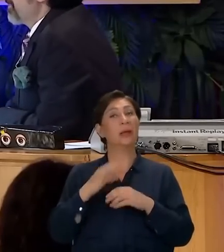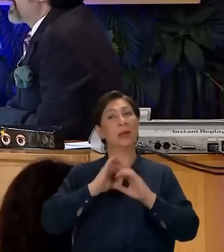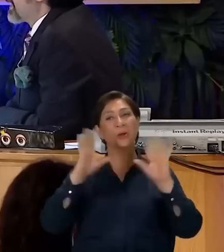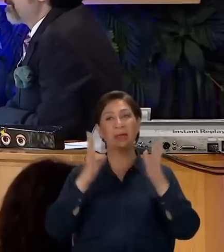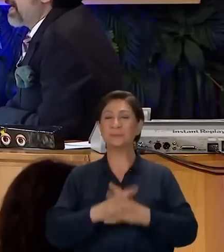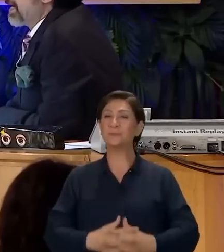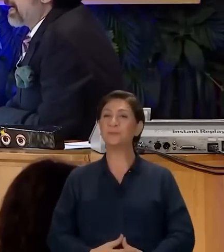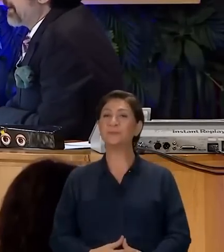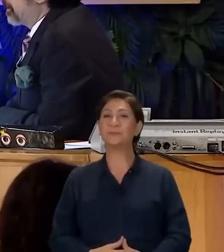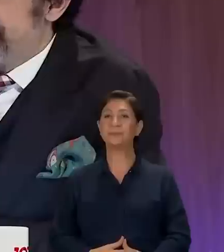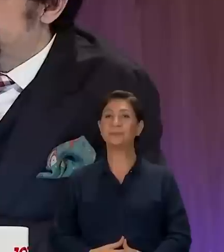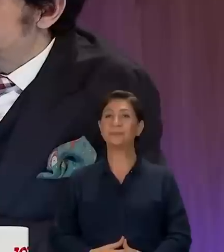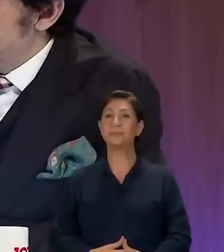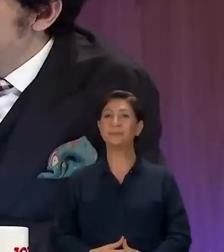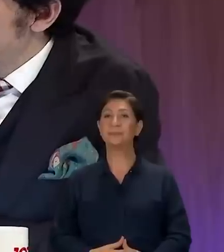harikulade. Peki,